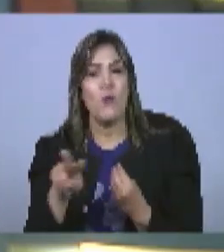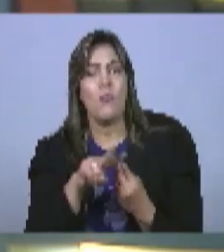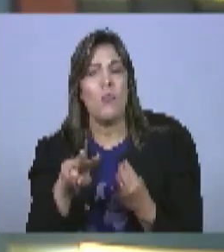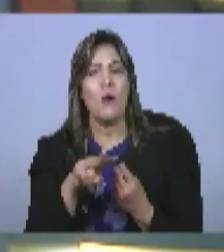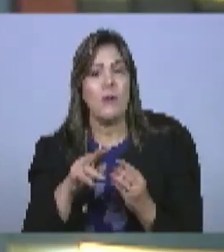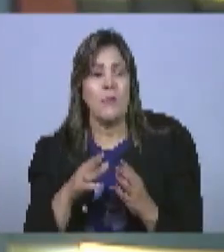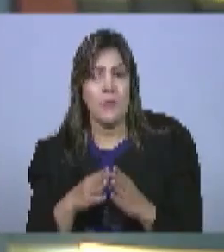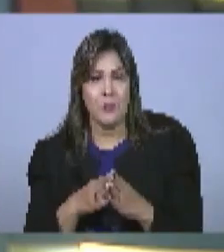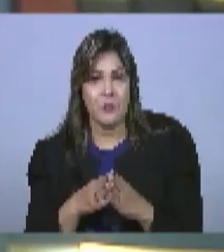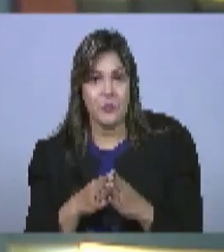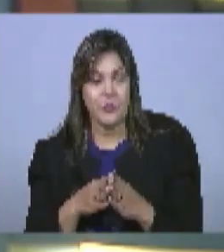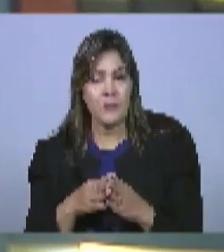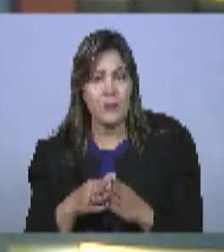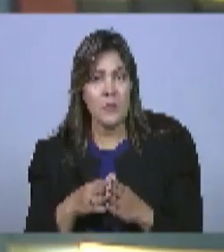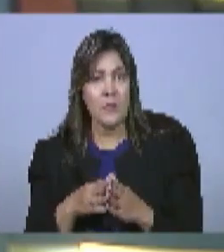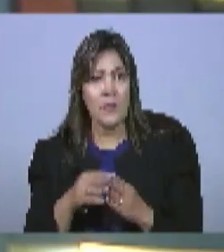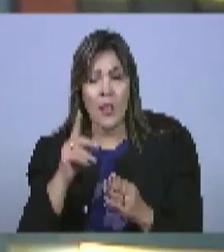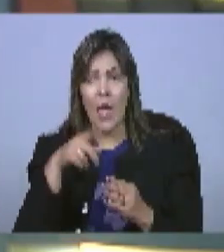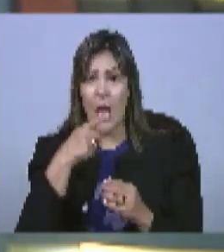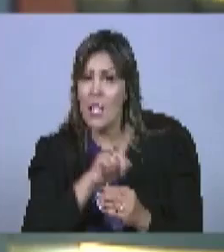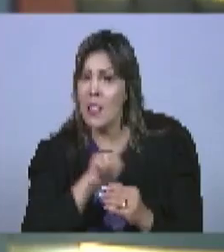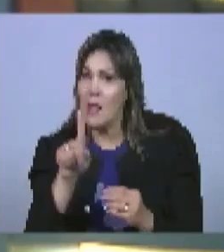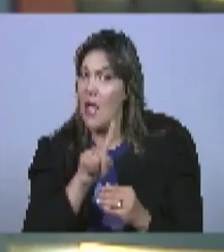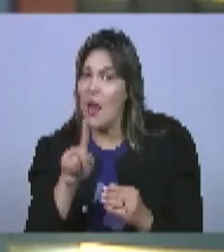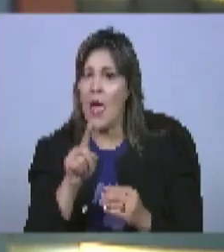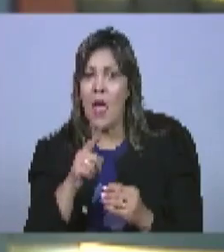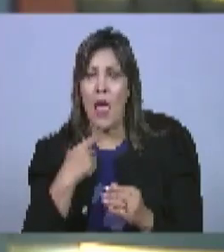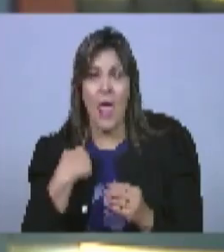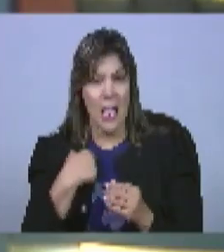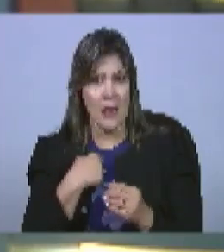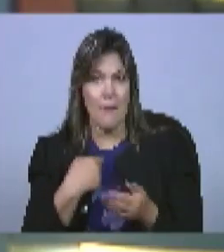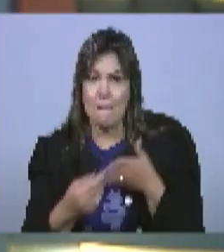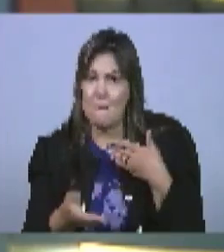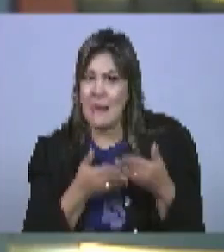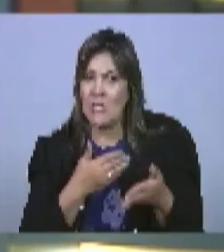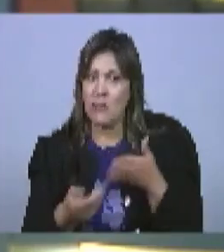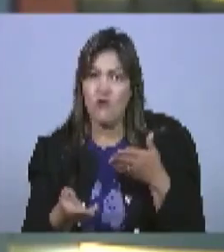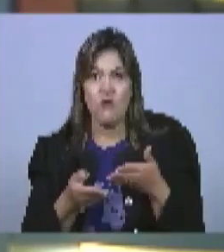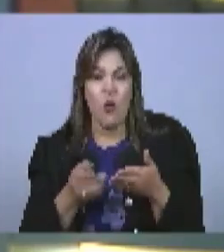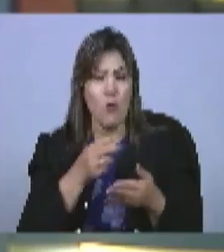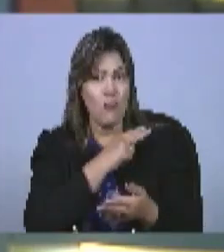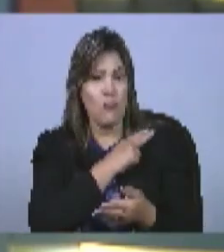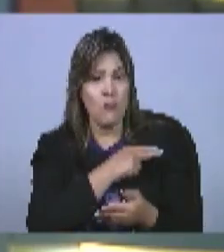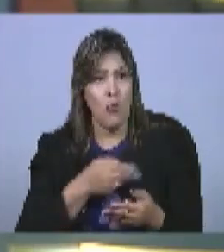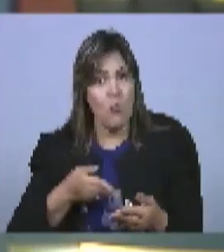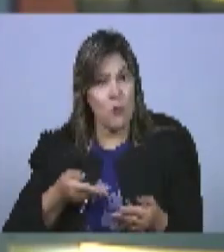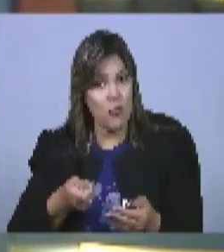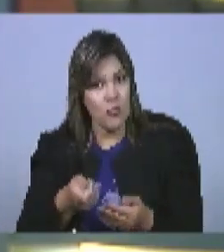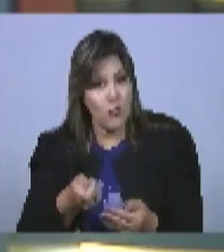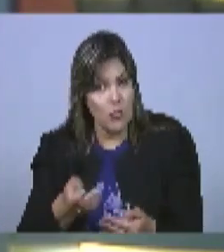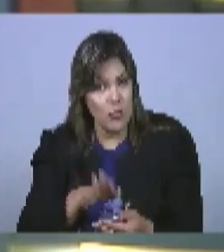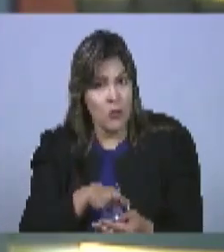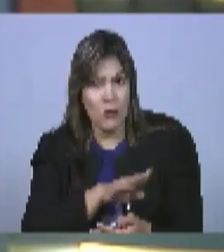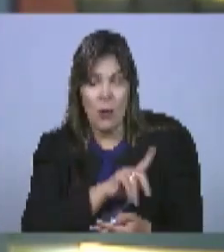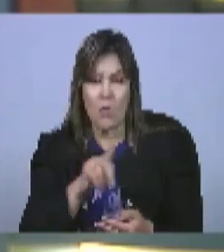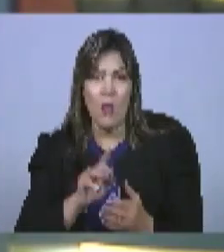في قوات الدعم السريع نفت علاقتها ب محاوله الاغتيال في راي اخر بيقول لك ان